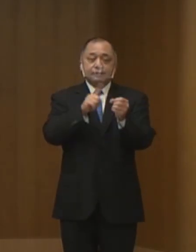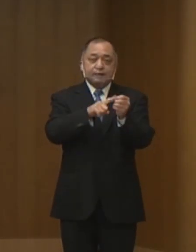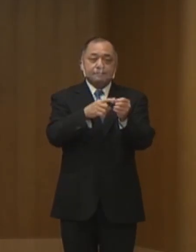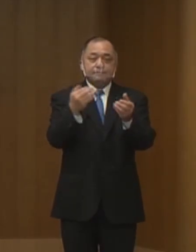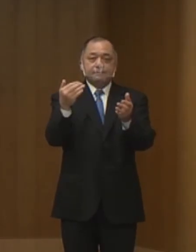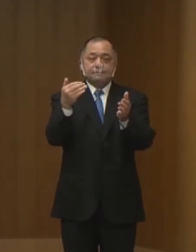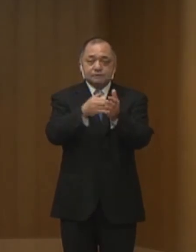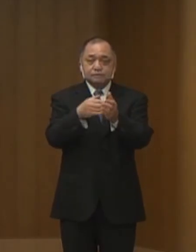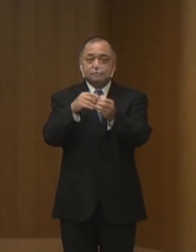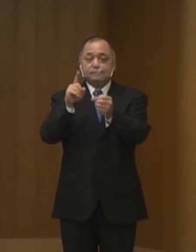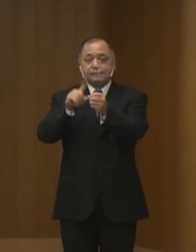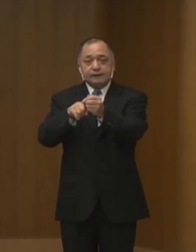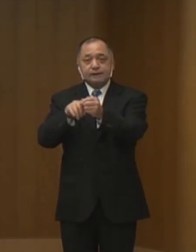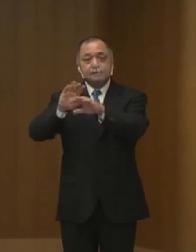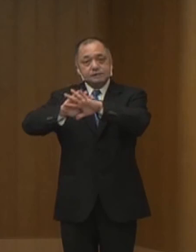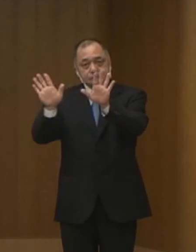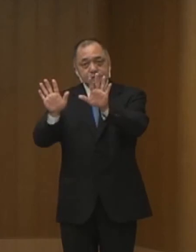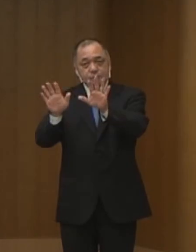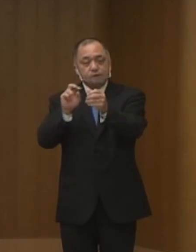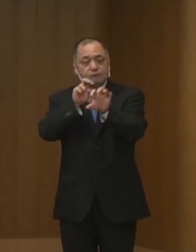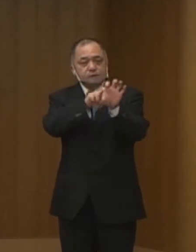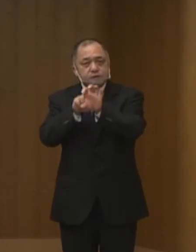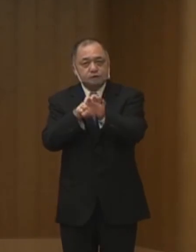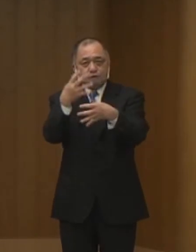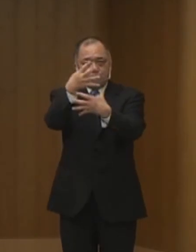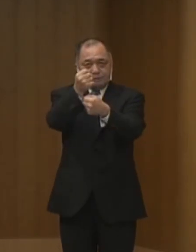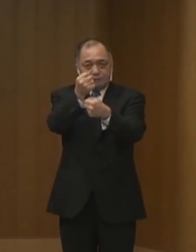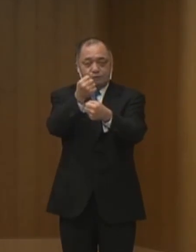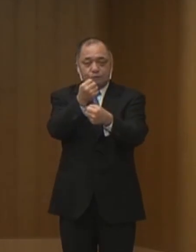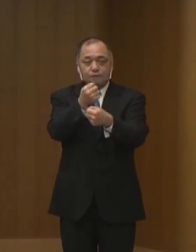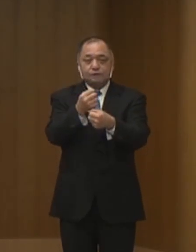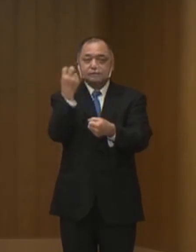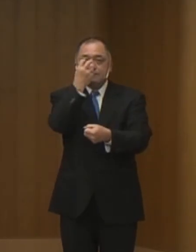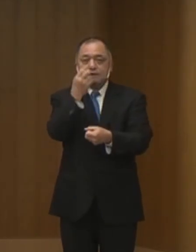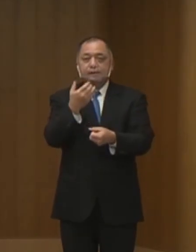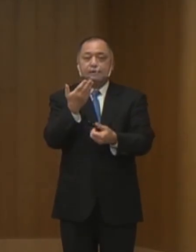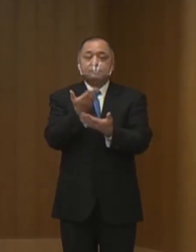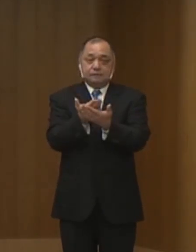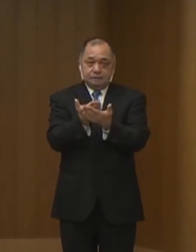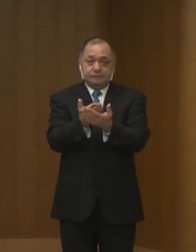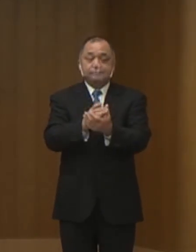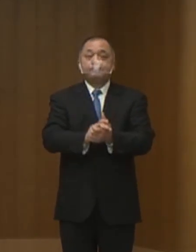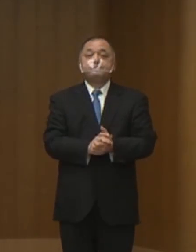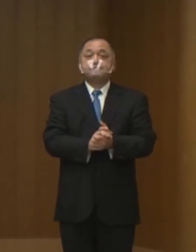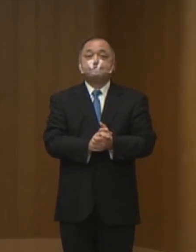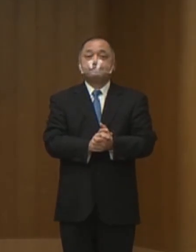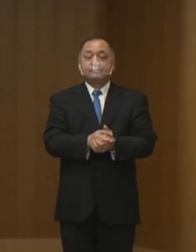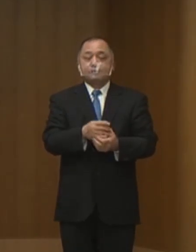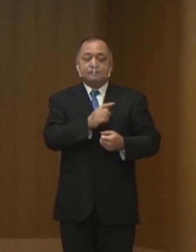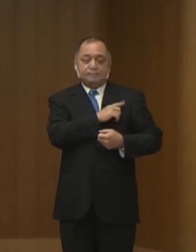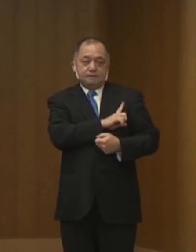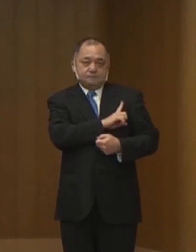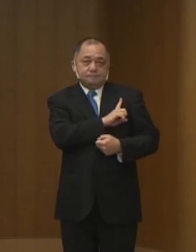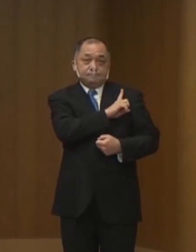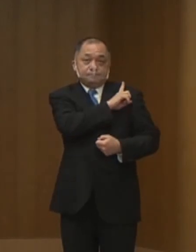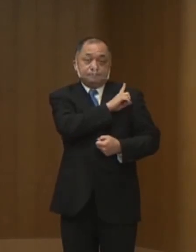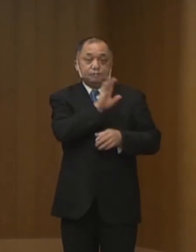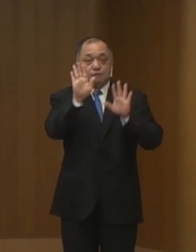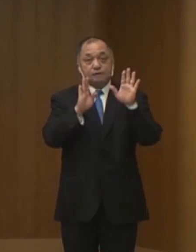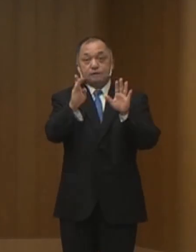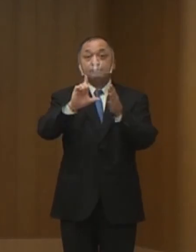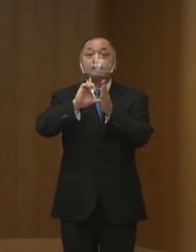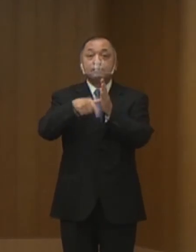療日、これを確認をしておいてほしいと思います。発熱などの症状がある場合